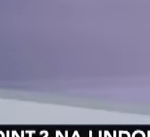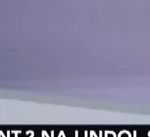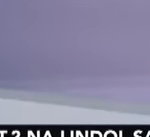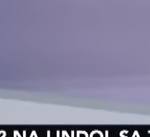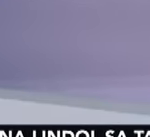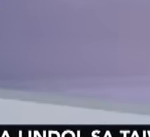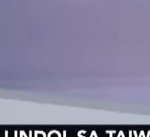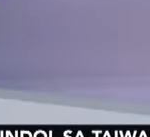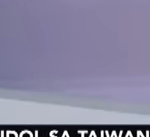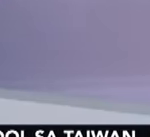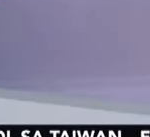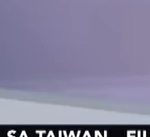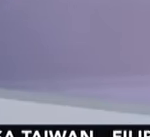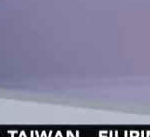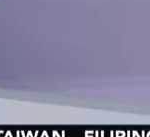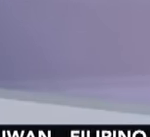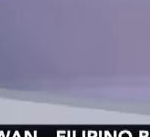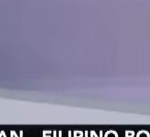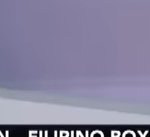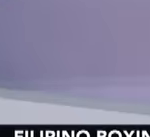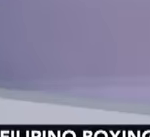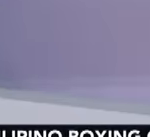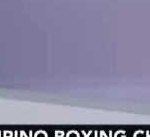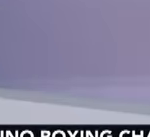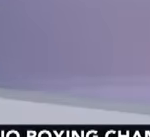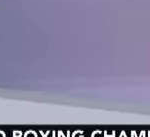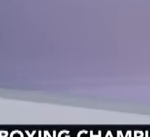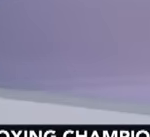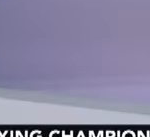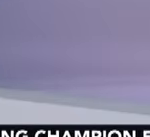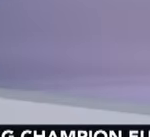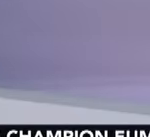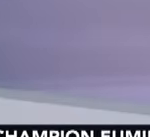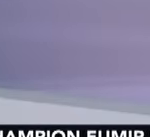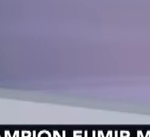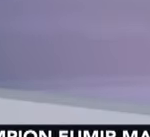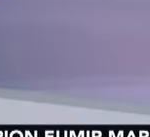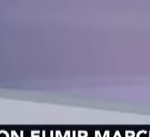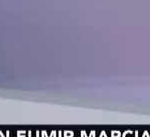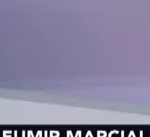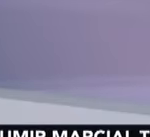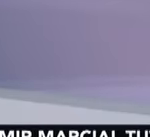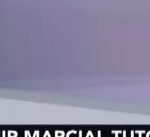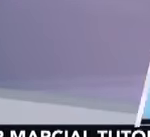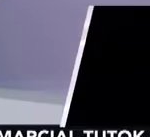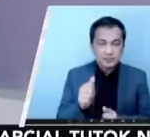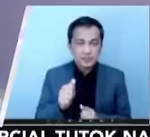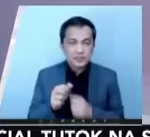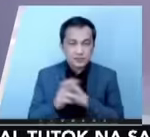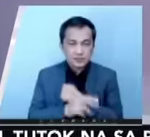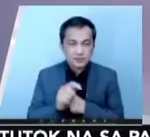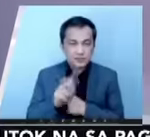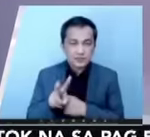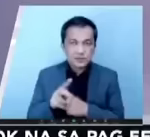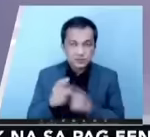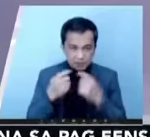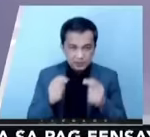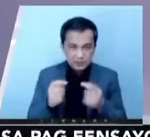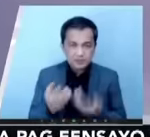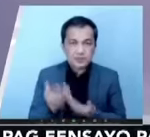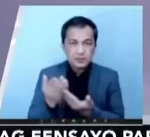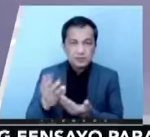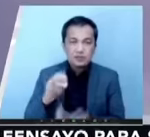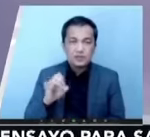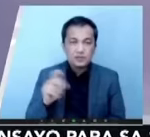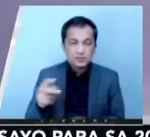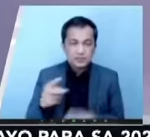mga otoridad, habang ang pastor tinutugis pa rin. Sumama ang GMA Regional TV One Mindanao sa tangkang pagsisilbi ng warrant